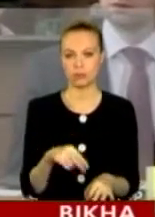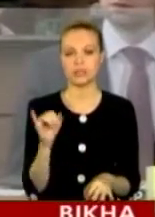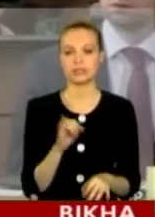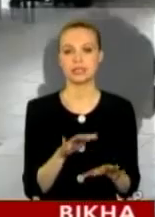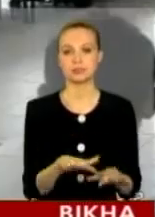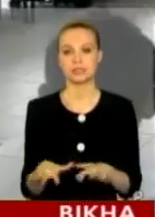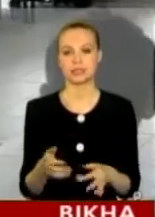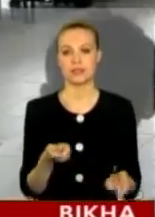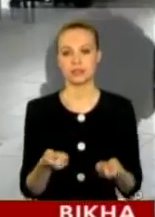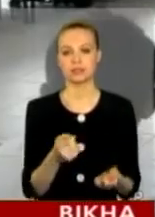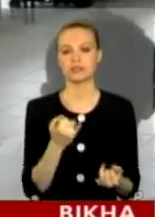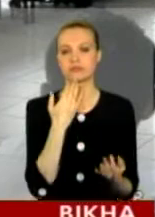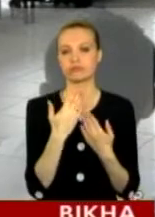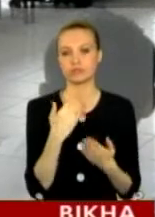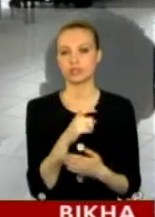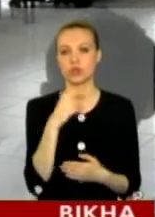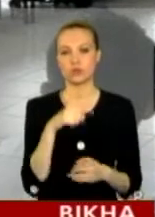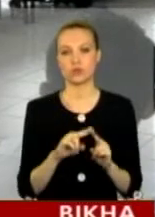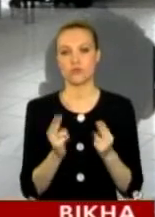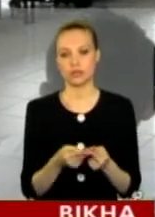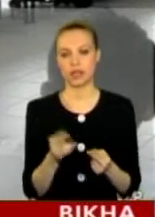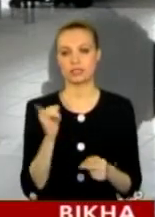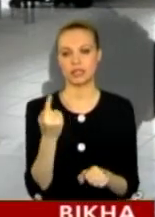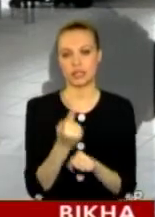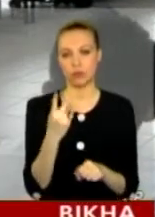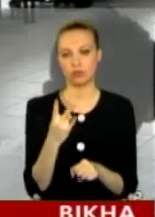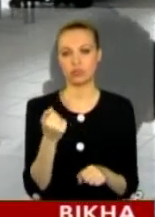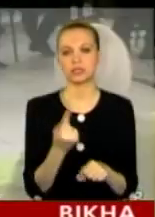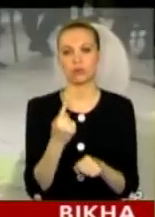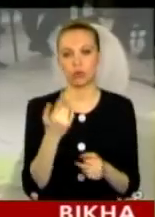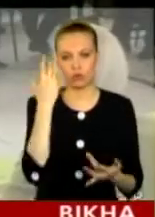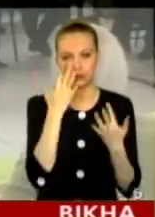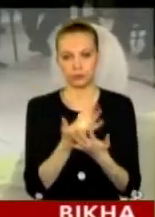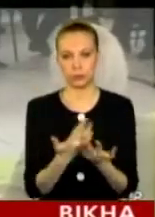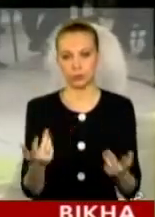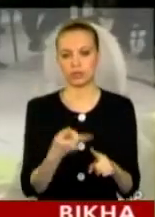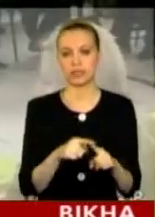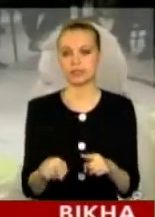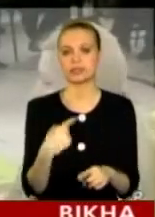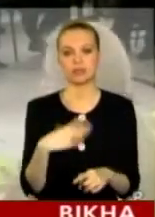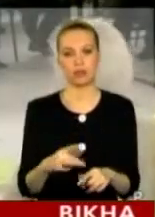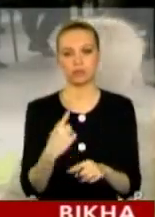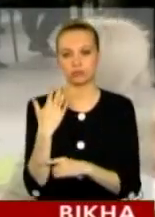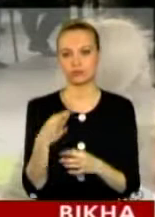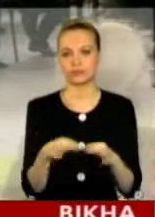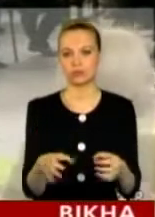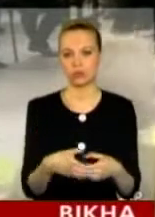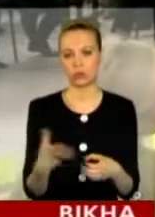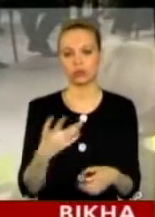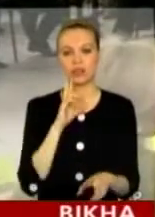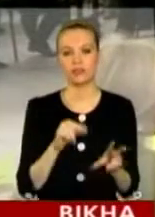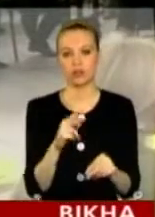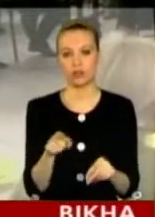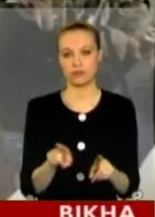референдуми, налагодження діалогу з Російською Федерацією і табу на заборону ідеології. Саме за ці пункти не голосували свободівці, які